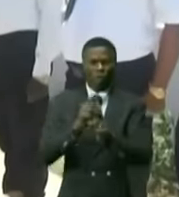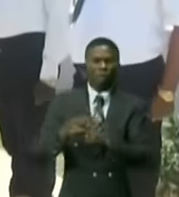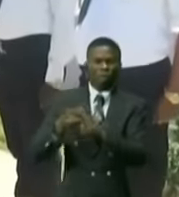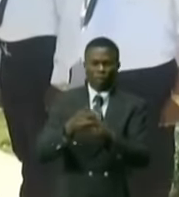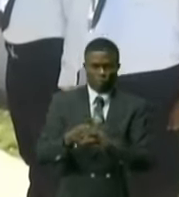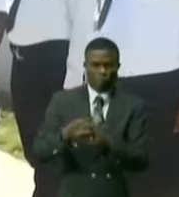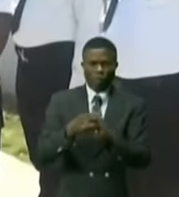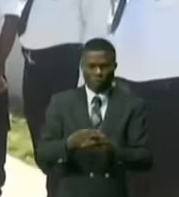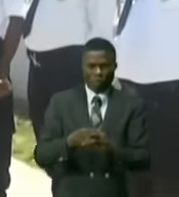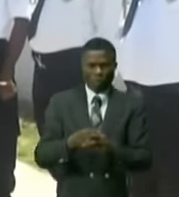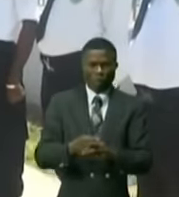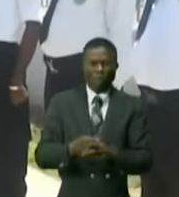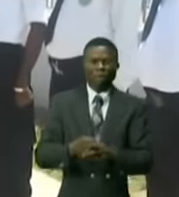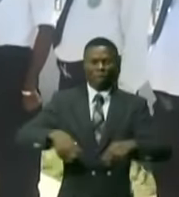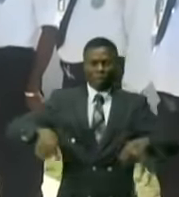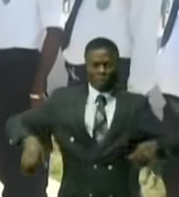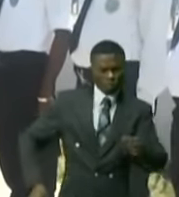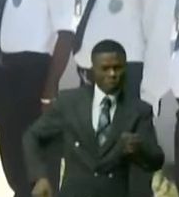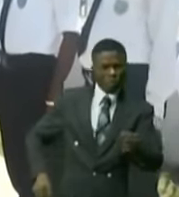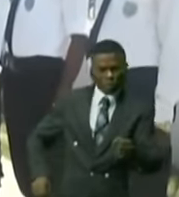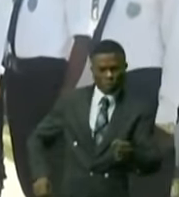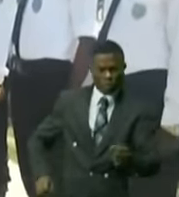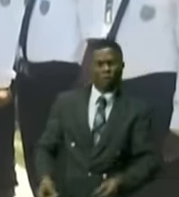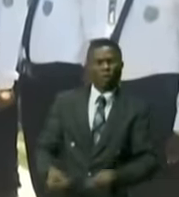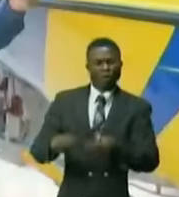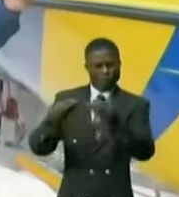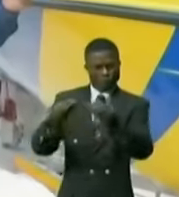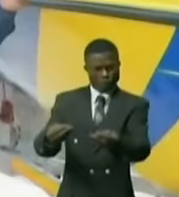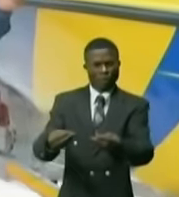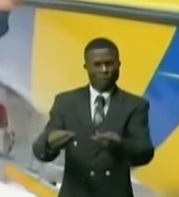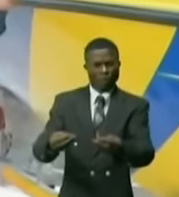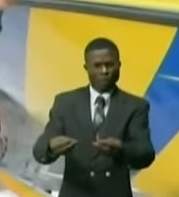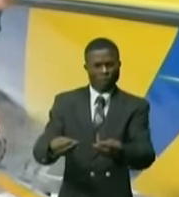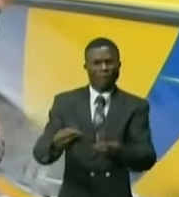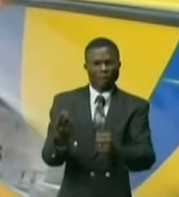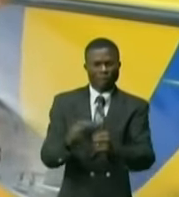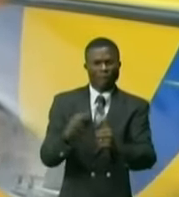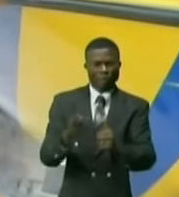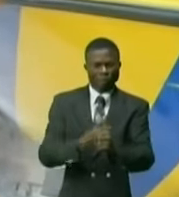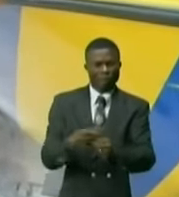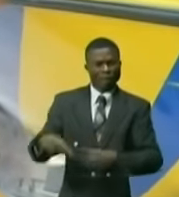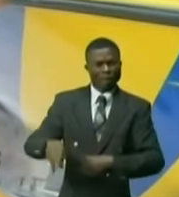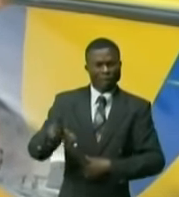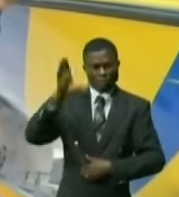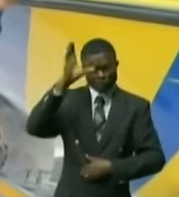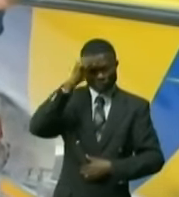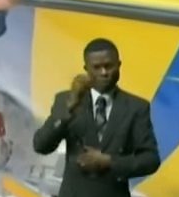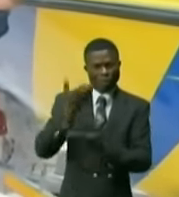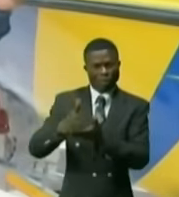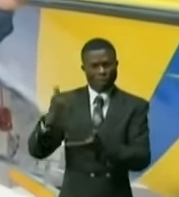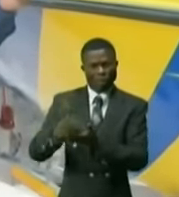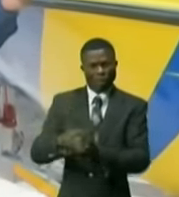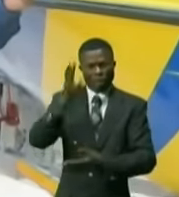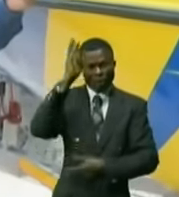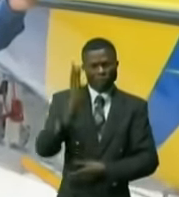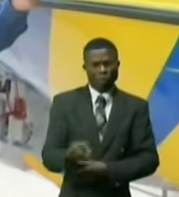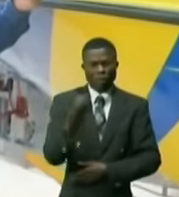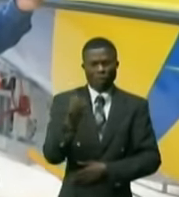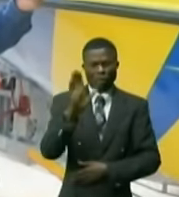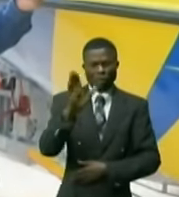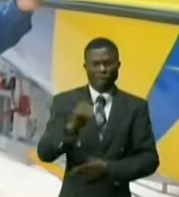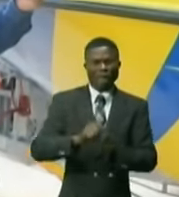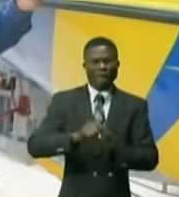surveillance, voire des canons rapides ont été également remis. Surtout que cette province partage plus de 345